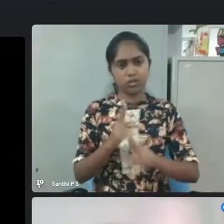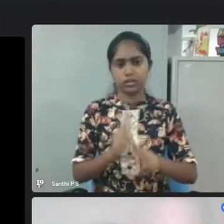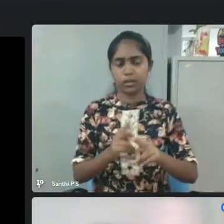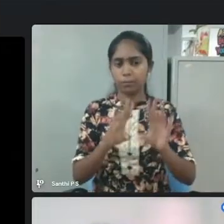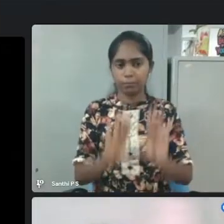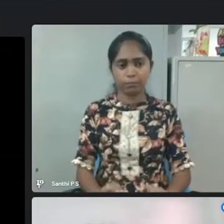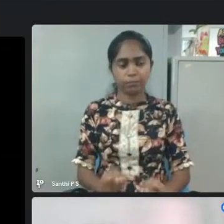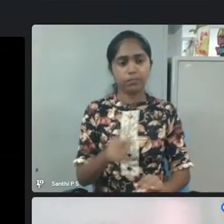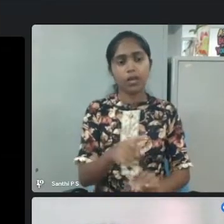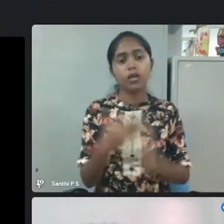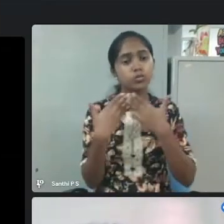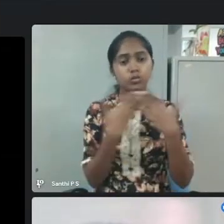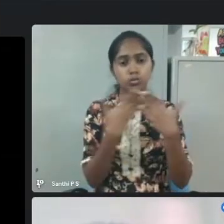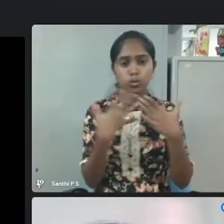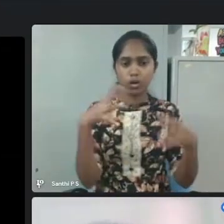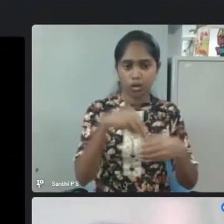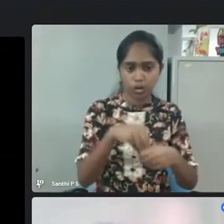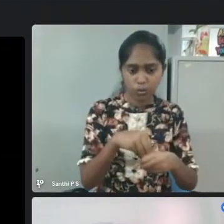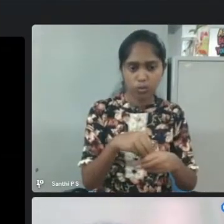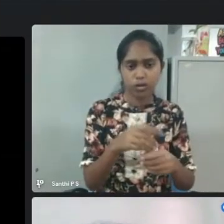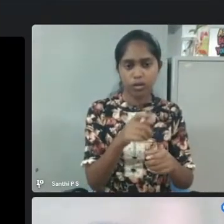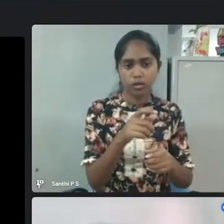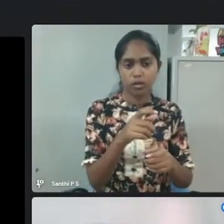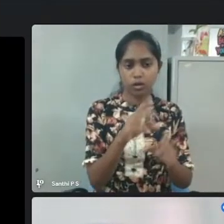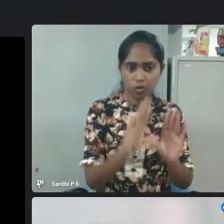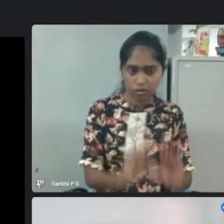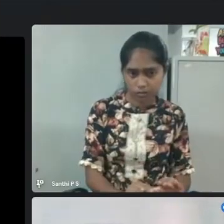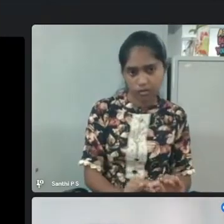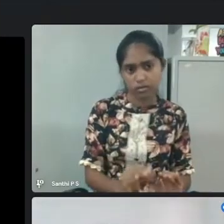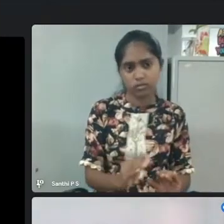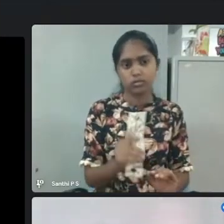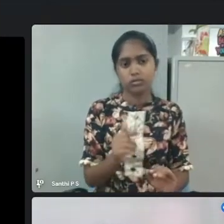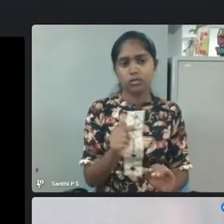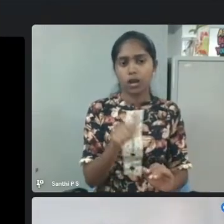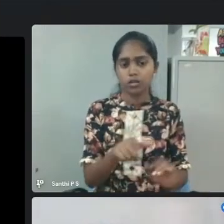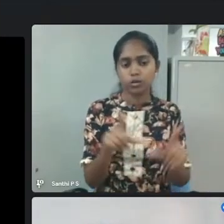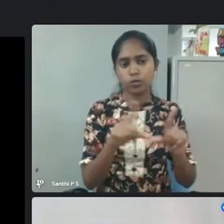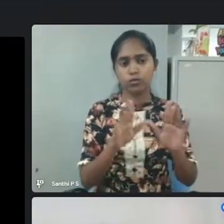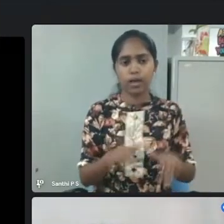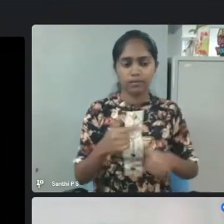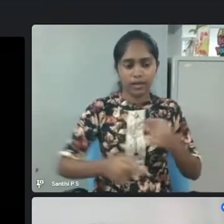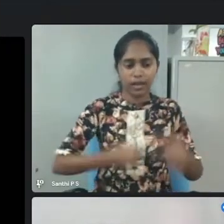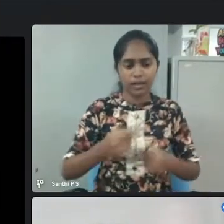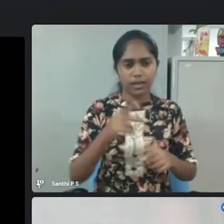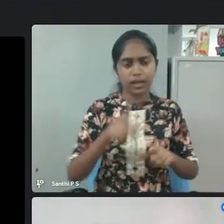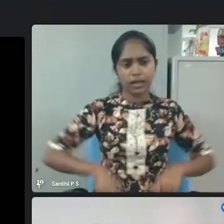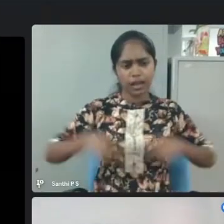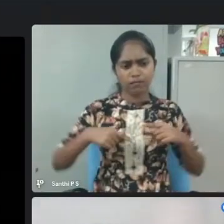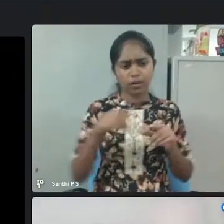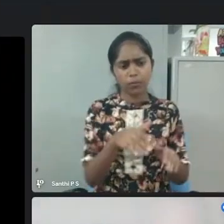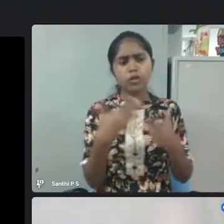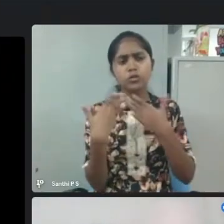കുട്ടികളെക്കാൾ സ്കൂളിൽ പോകാനുള്ള സാധ്യതകൾ കുറവാണ്. അത് വളരെ എവിഡന്റ് ആണ്. നമ്മൾ ഓരോ ദിവസവും OPD-യിലും നമ്മുടെ ഹോസ്പിറ്റലിലും